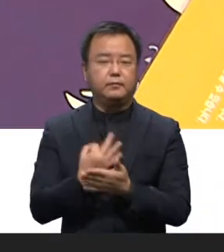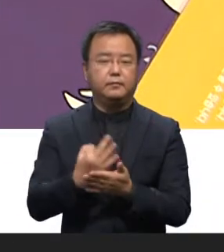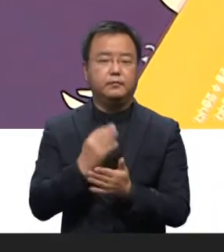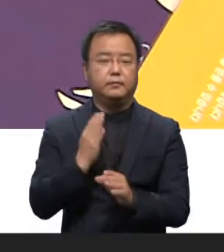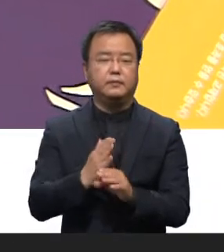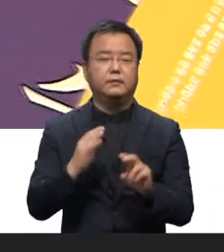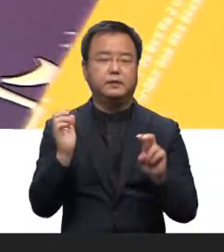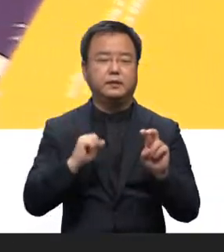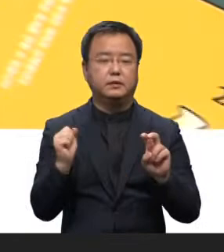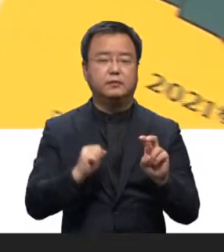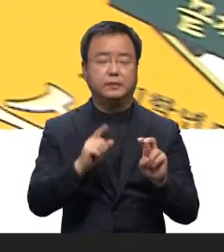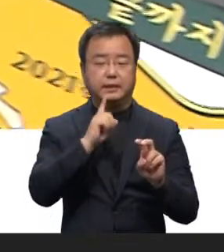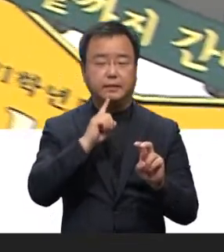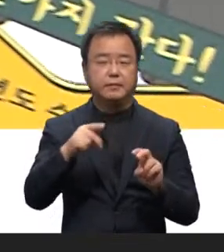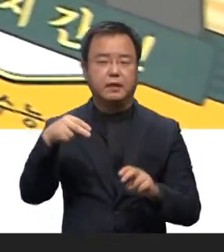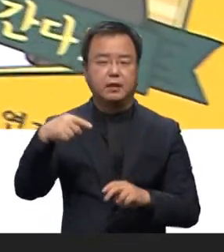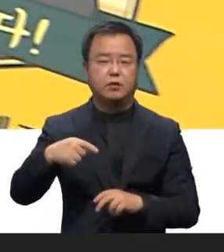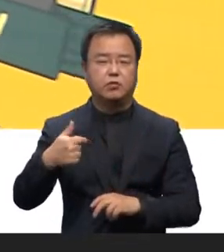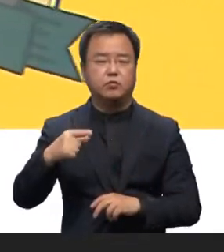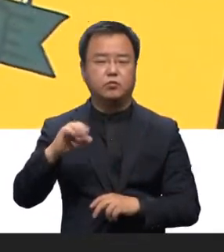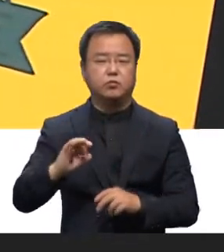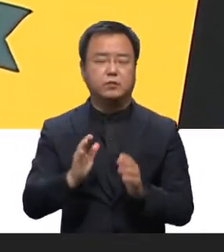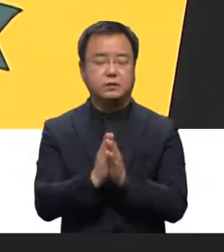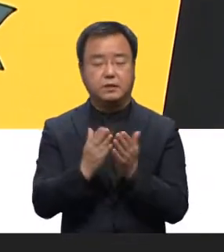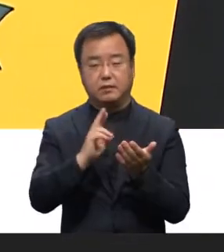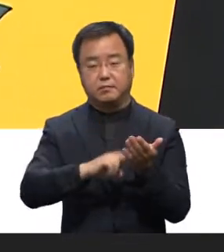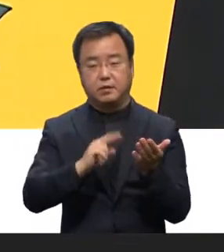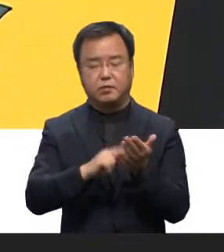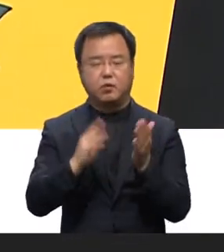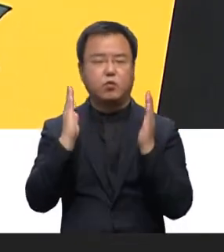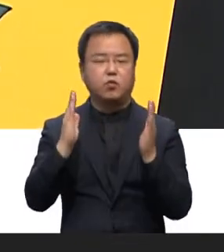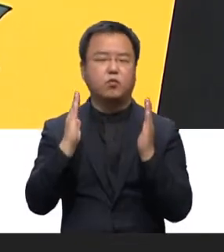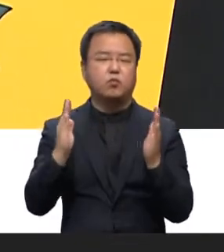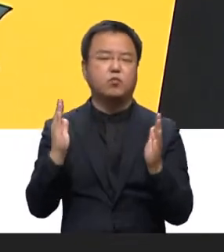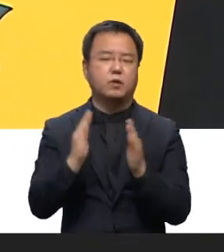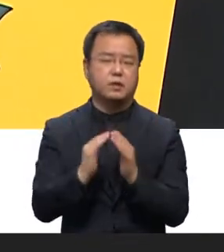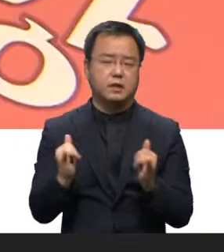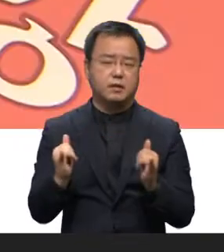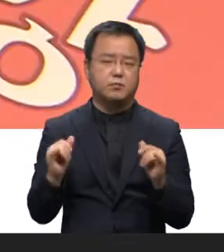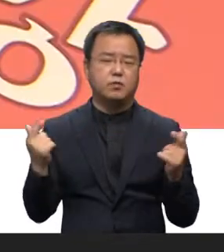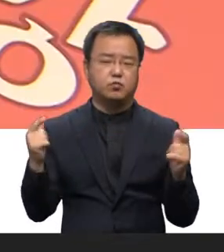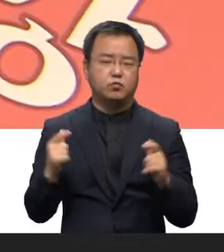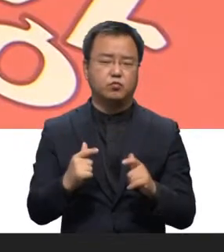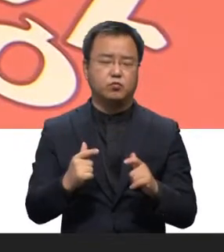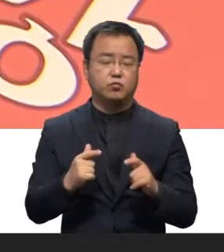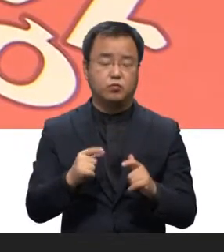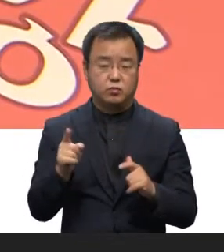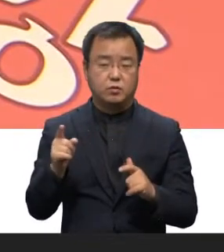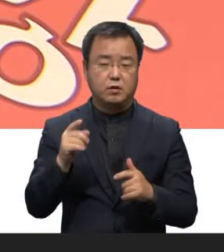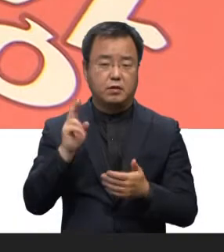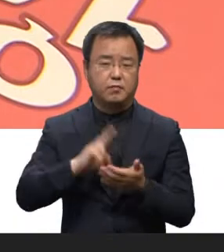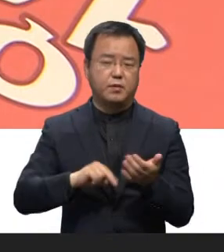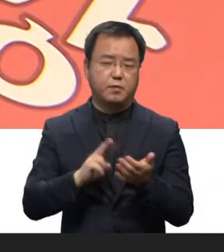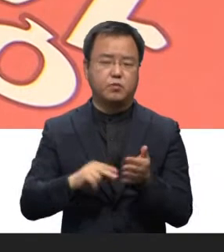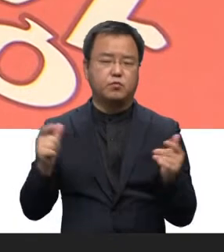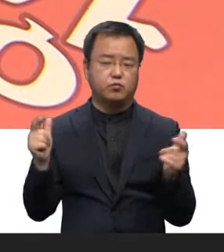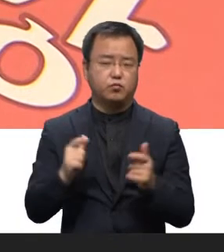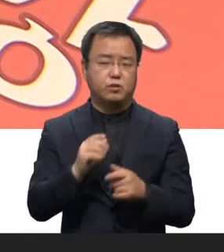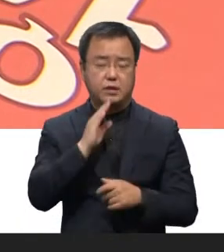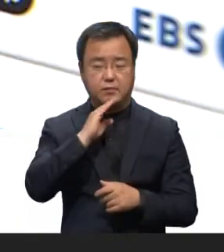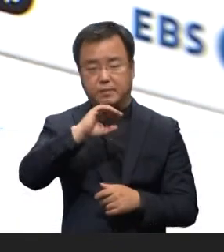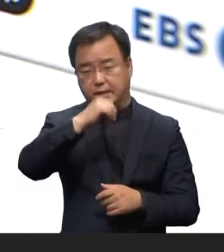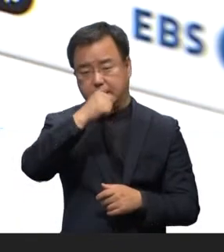를 차지하는 수능 교재 판매 수익이 학령인구 감소에 따라 줄어들 수밖에 없어 2위 s 예산과 관련 은 근본적인